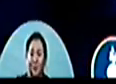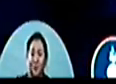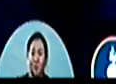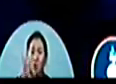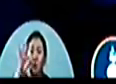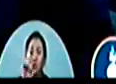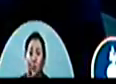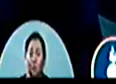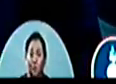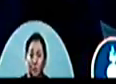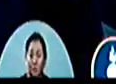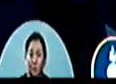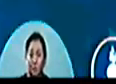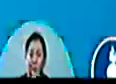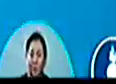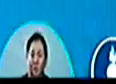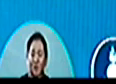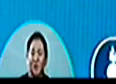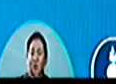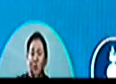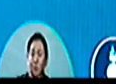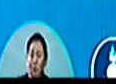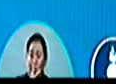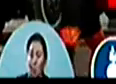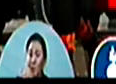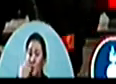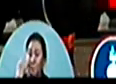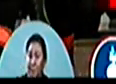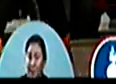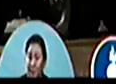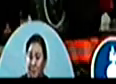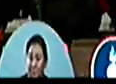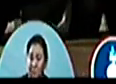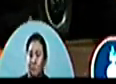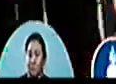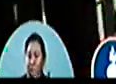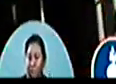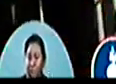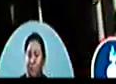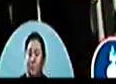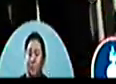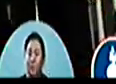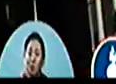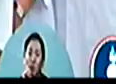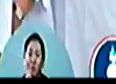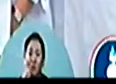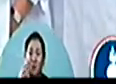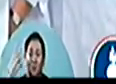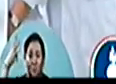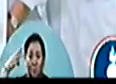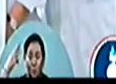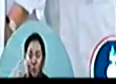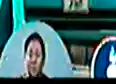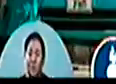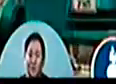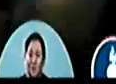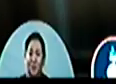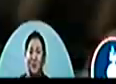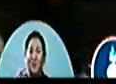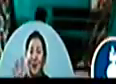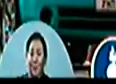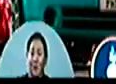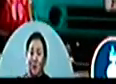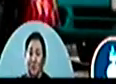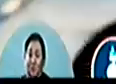бидний нэрийн өмнөөс хуйлыг баталдаг учраас бид хүндэтгэн дагдаг. Бидний хүсэл эрмэлзэл бидний эрхийг хамгаална гэж итгэдэг учраас татвраан